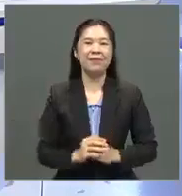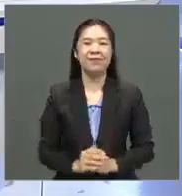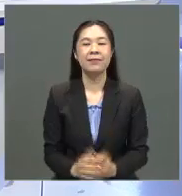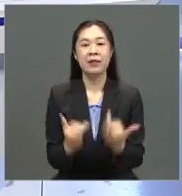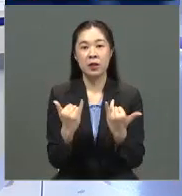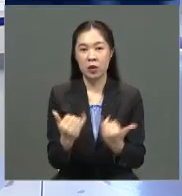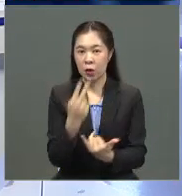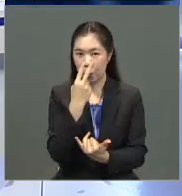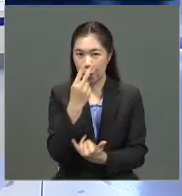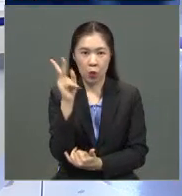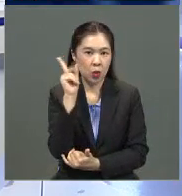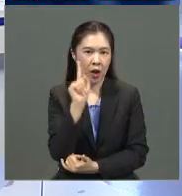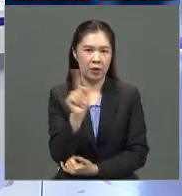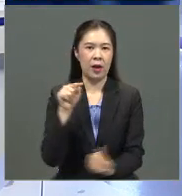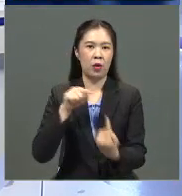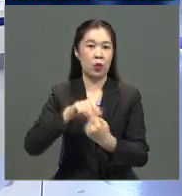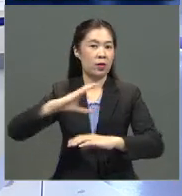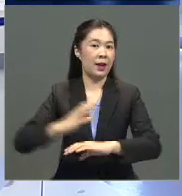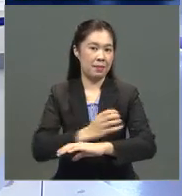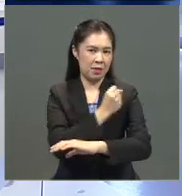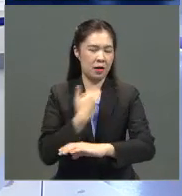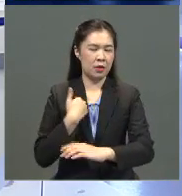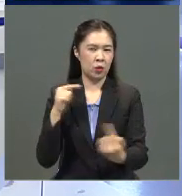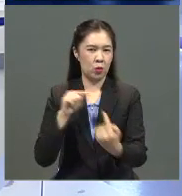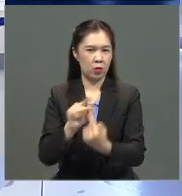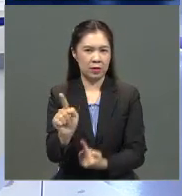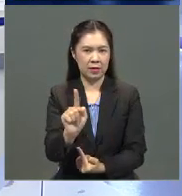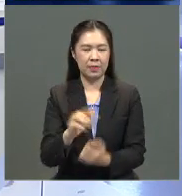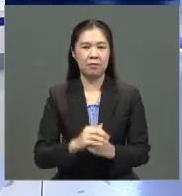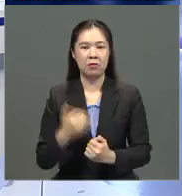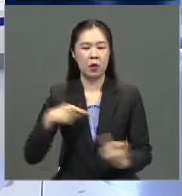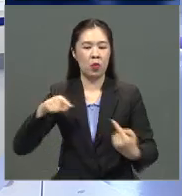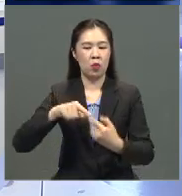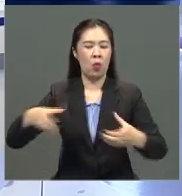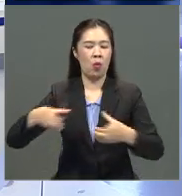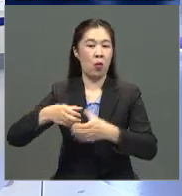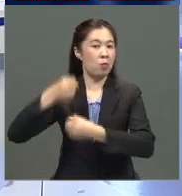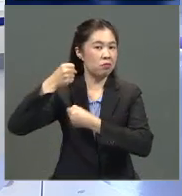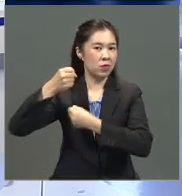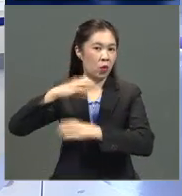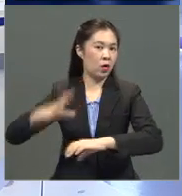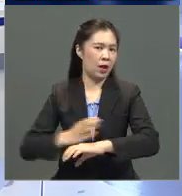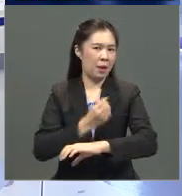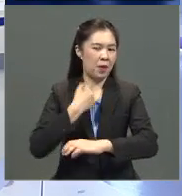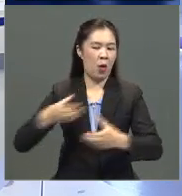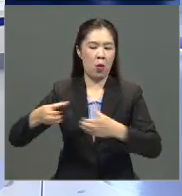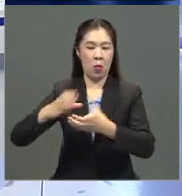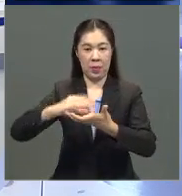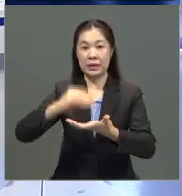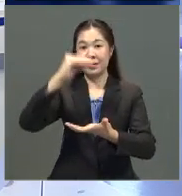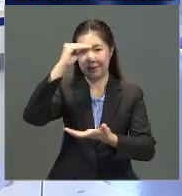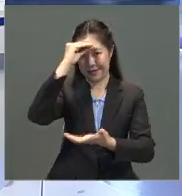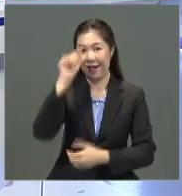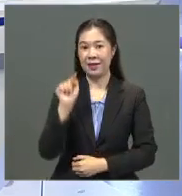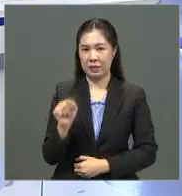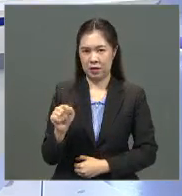ได้ค่ะพรุ่งนี้มาดูเรื่องของประเด็นการเมืองกันก่อนเพราะต้องยอมรับว่านอกจากการชุมนุมทางการเมืองที่ผ่านมาการเคลื่อนไหวของกลุ่มนักเรียนนัก